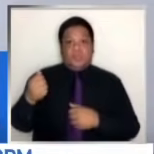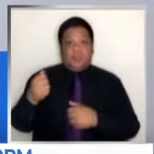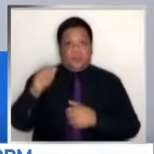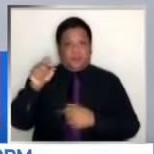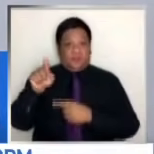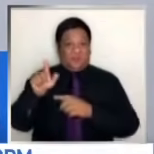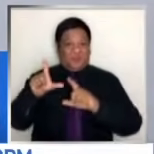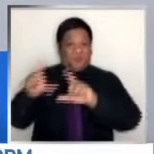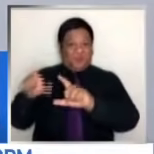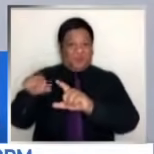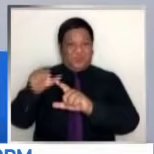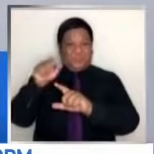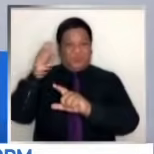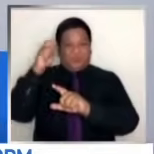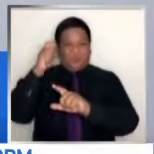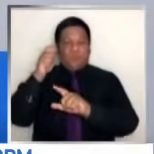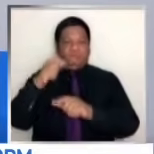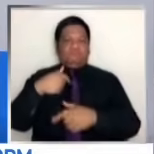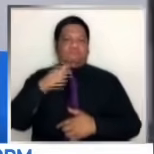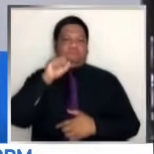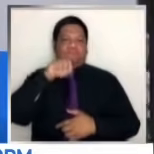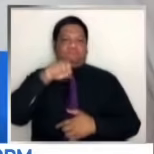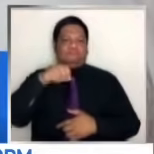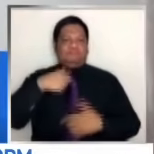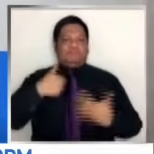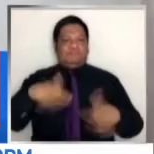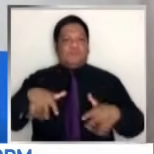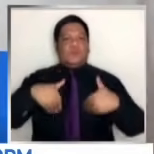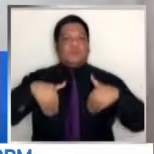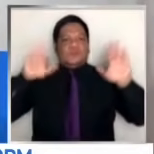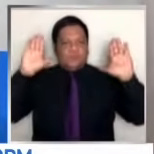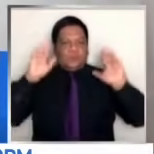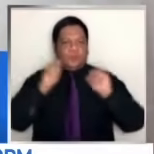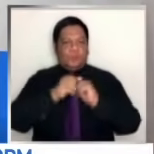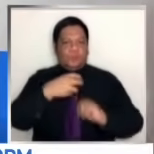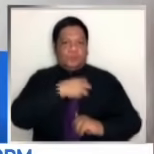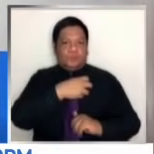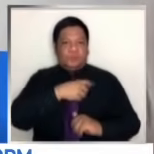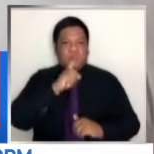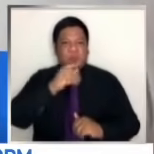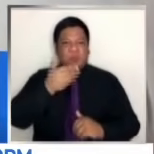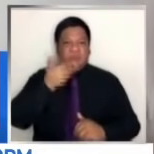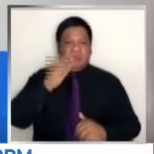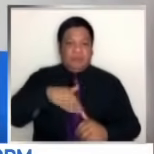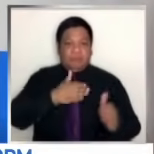siya sa kanyang nagawa. Giit niya, wala siyang masamang intensyon at napikon lang.